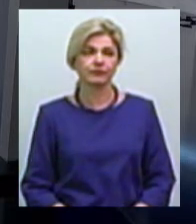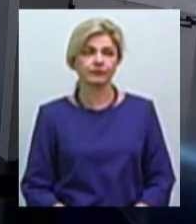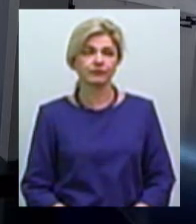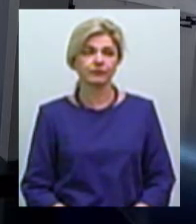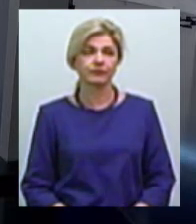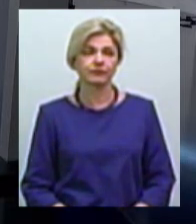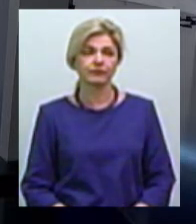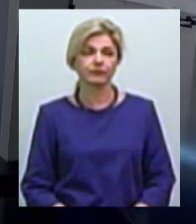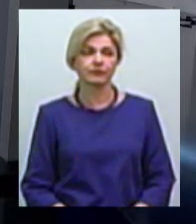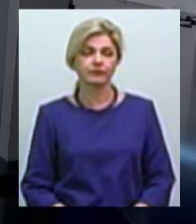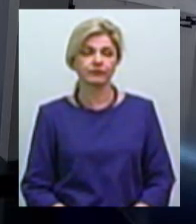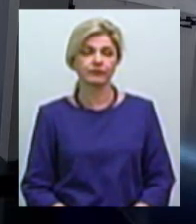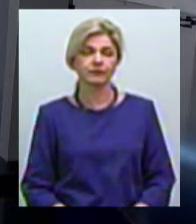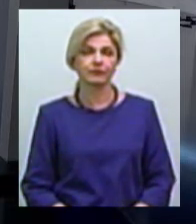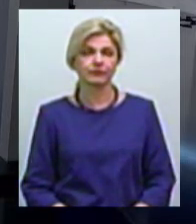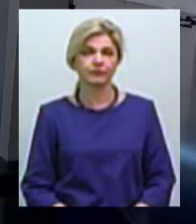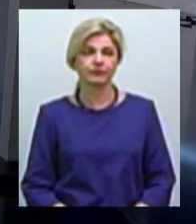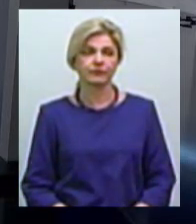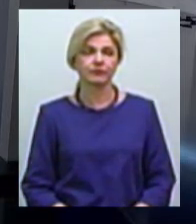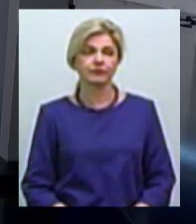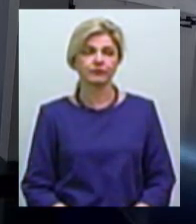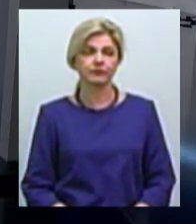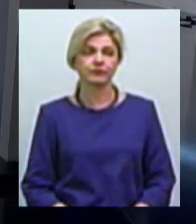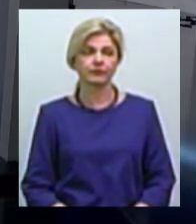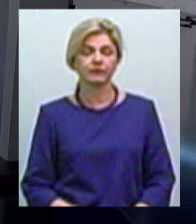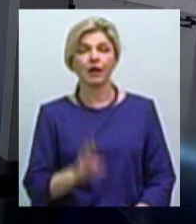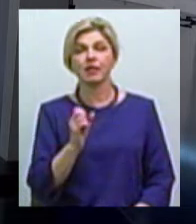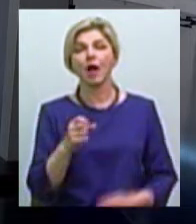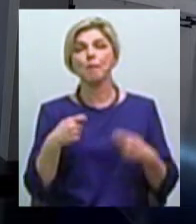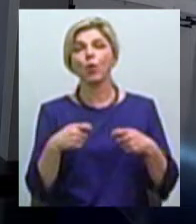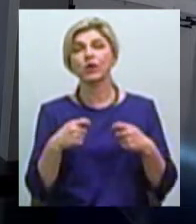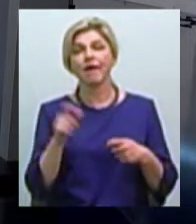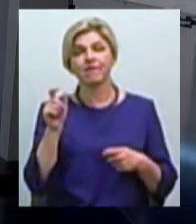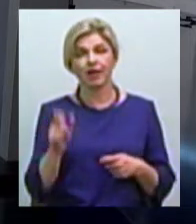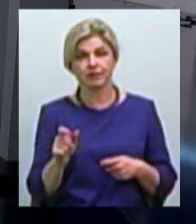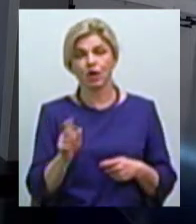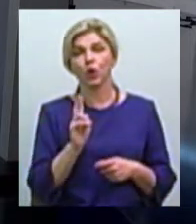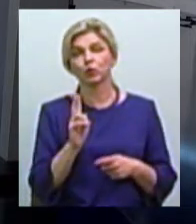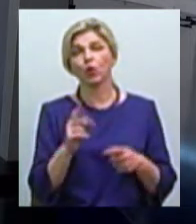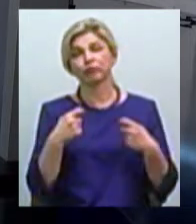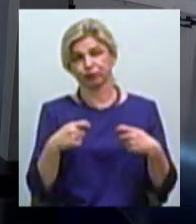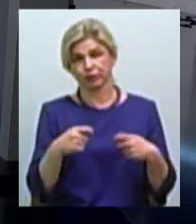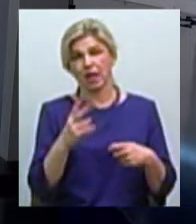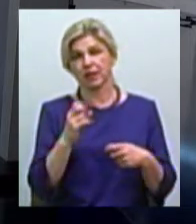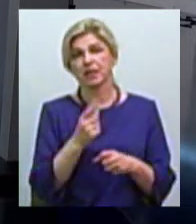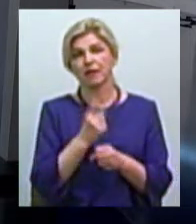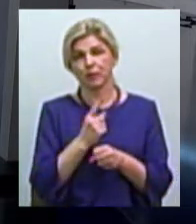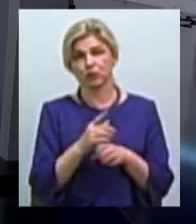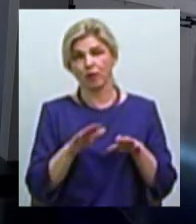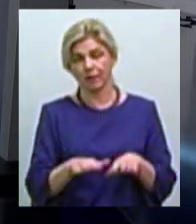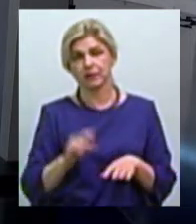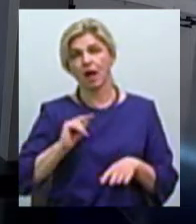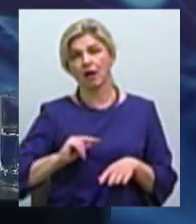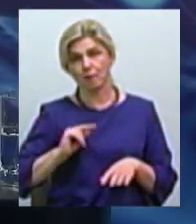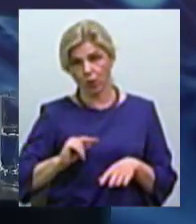Нагадую, що це тема дня. Ми працюємо в прямому ефірі. Світлана, на продавців товару, які торгують у невстановлених місцях, співробітники